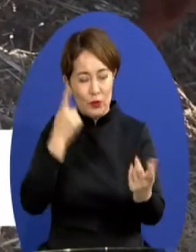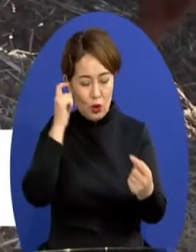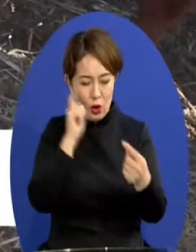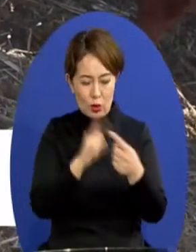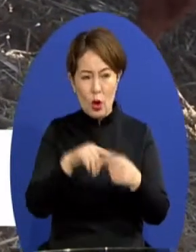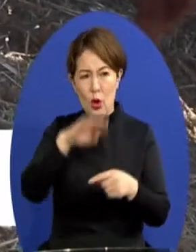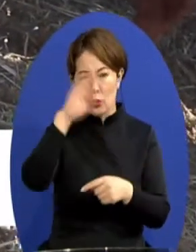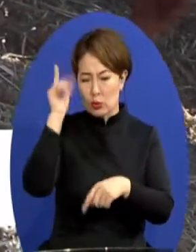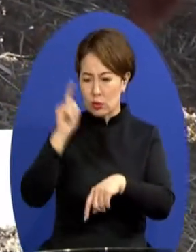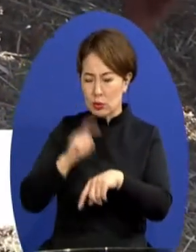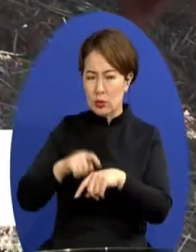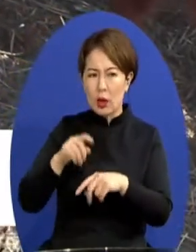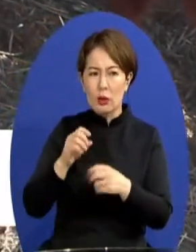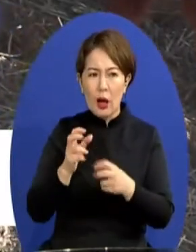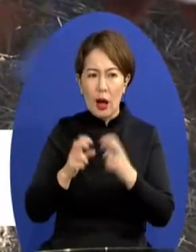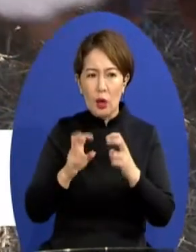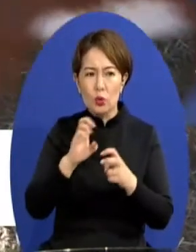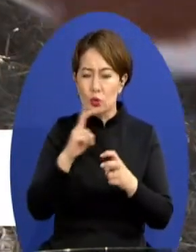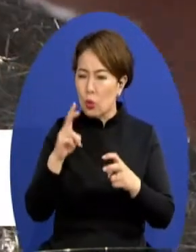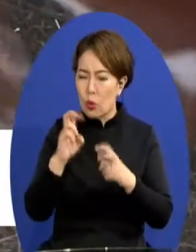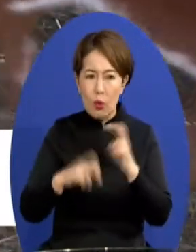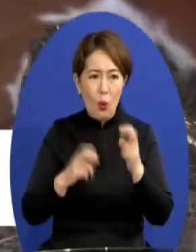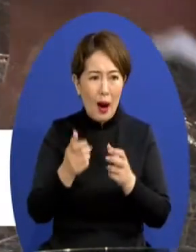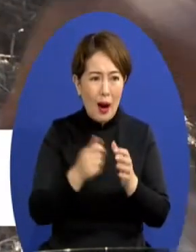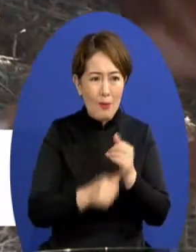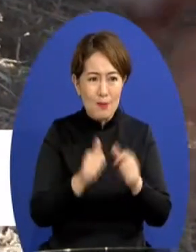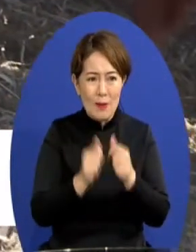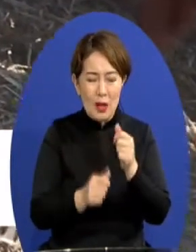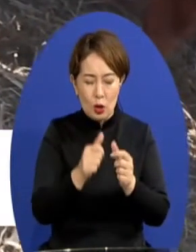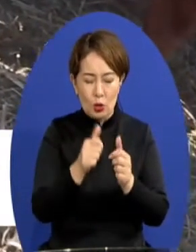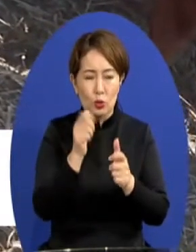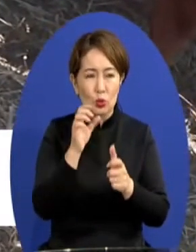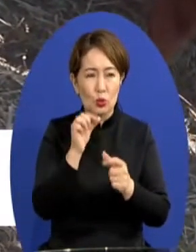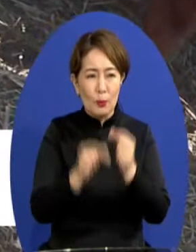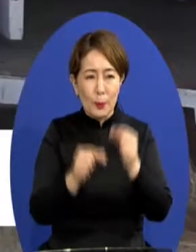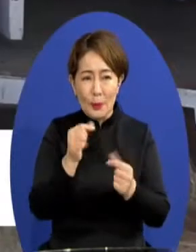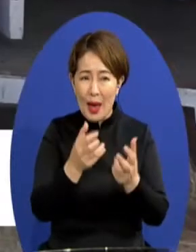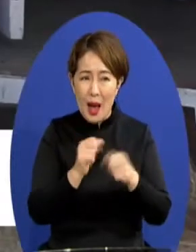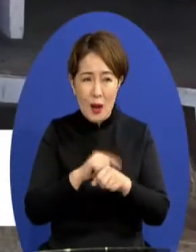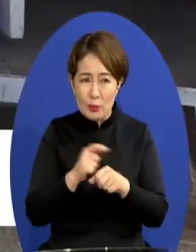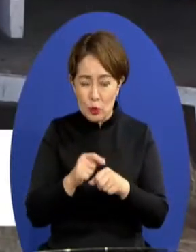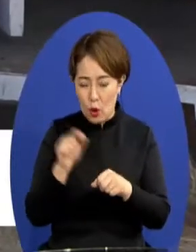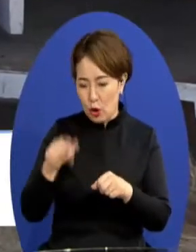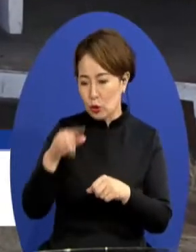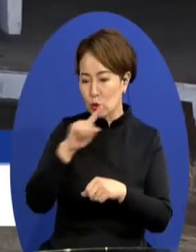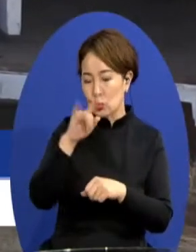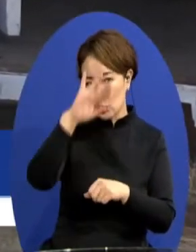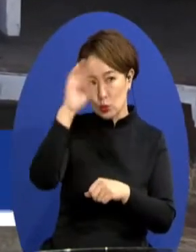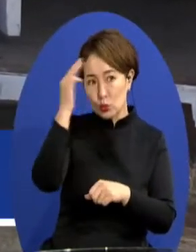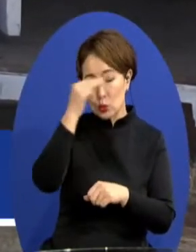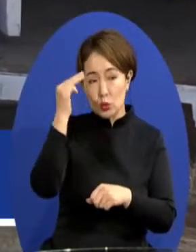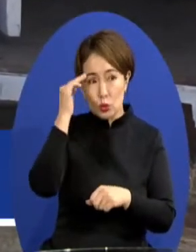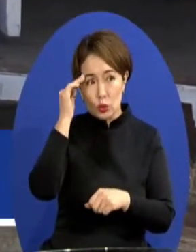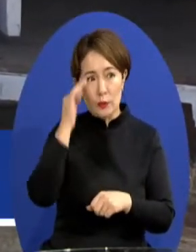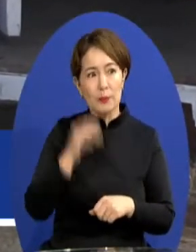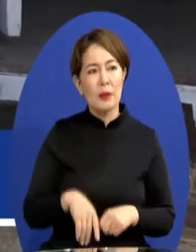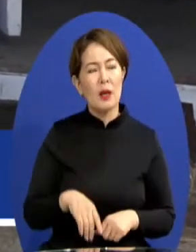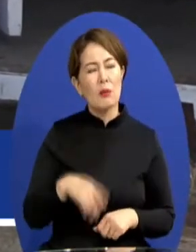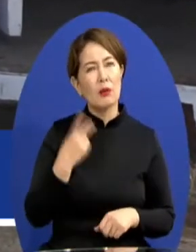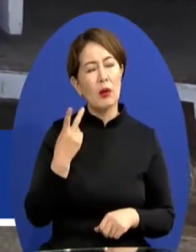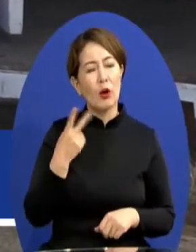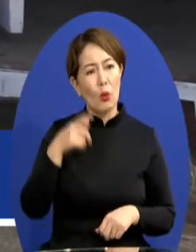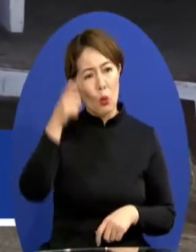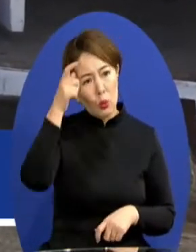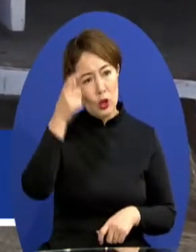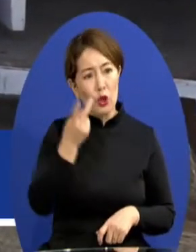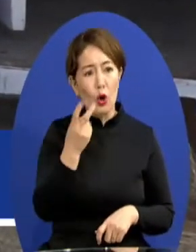сүүгээ хураан үйлдвэрлэх гарцыг булганчууд энэ зунаас туршиж эхэлх юм. Зөвхөн 20% нь манайх 11,700 үнэнийх